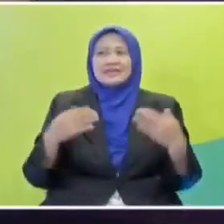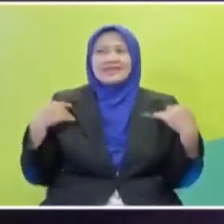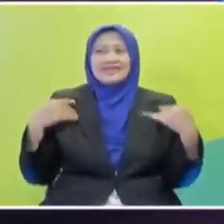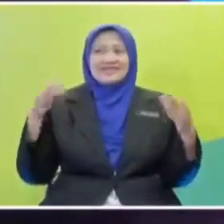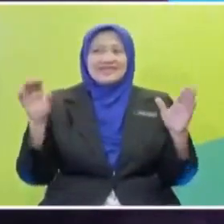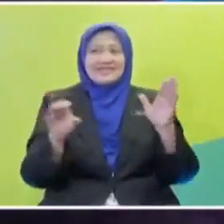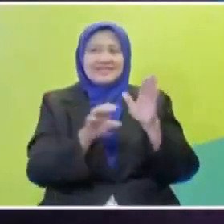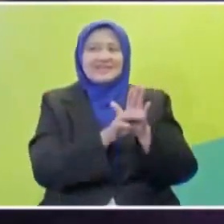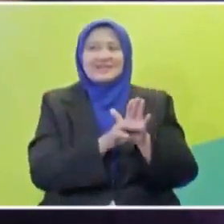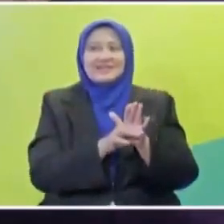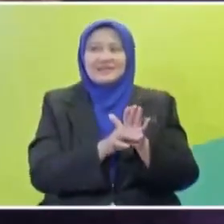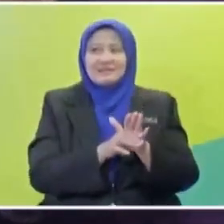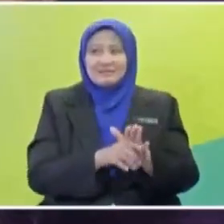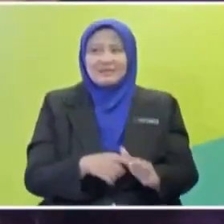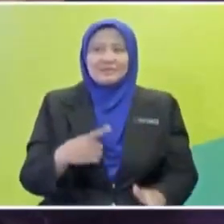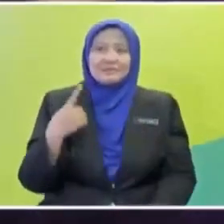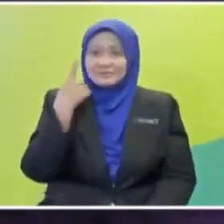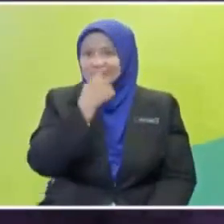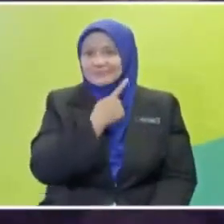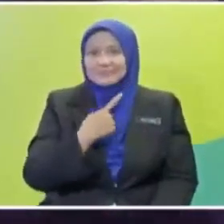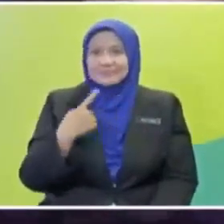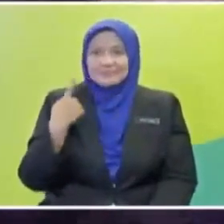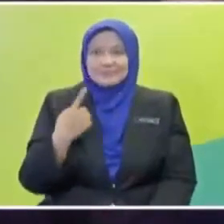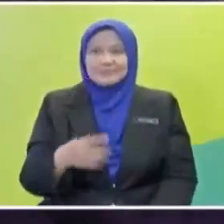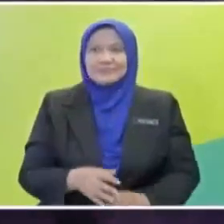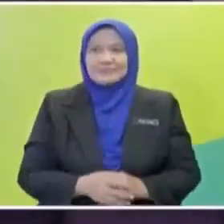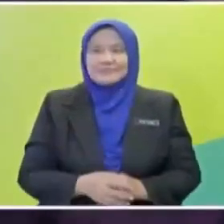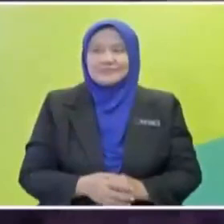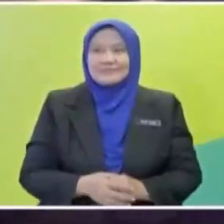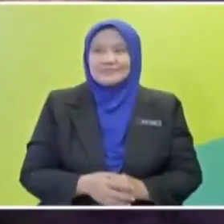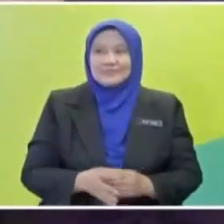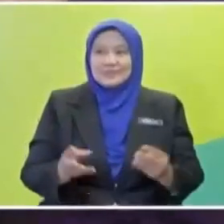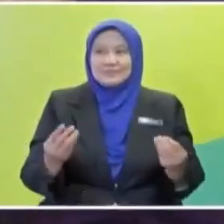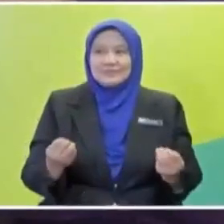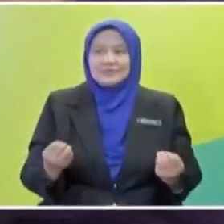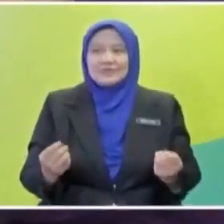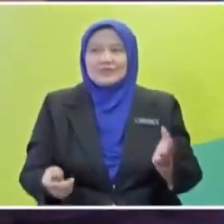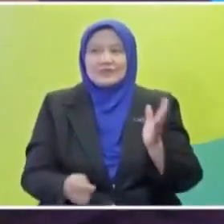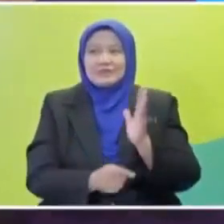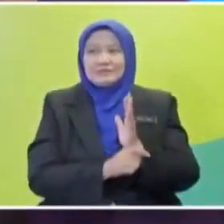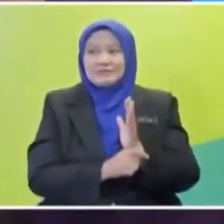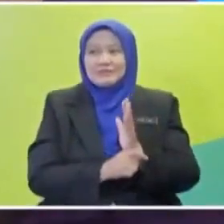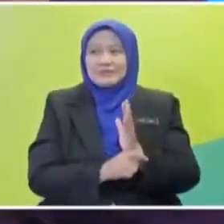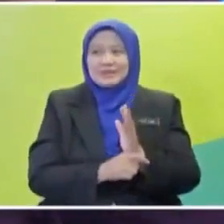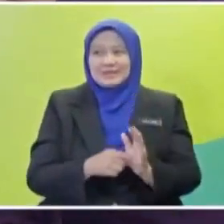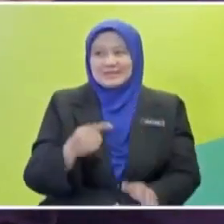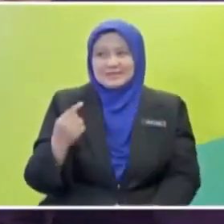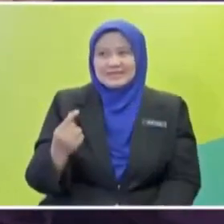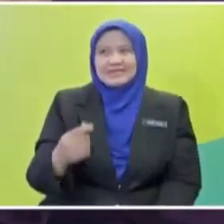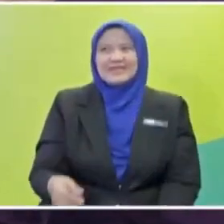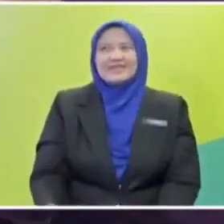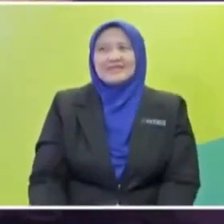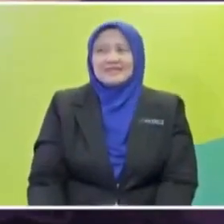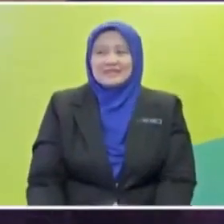Ada ke? Ada. Macam itulah cikgu, bila saya fikir pasal kreativiti, saya berdasarkan contoh dan saya tengok cikgu punya cantik.